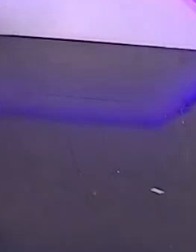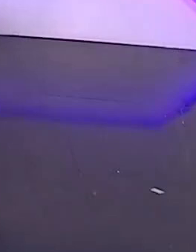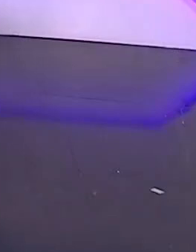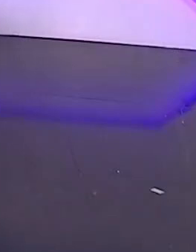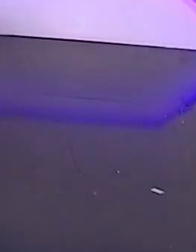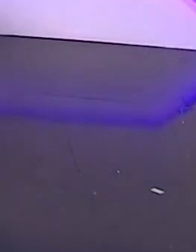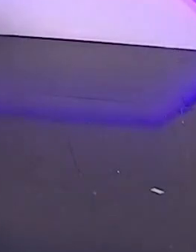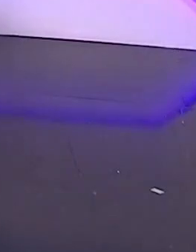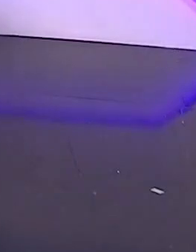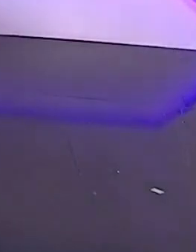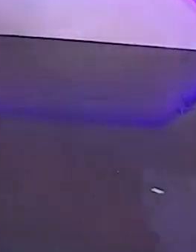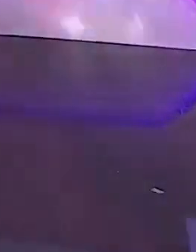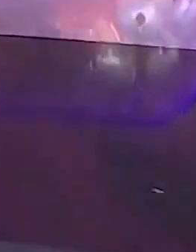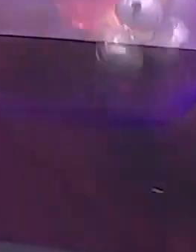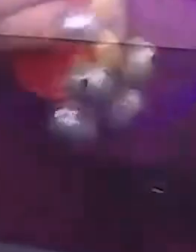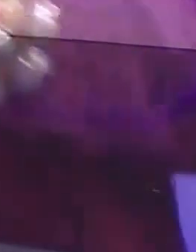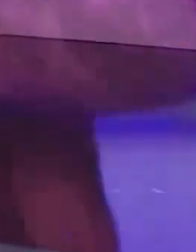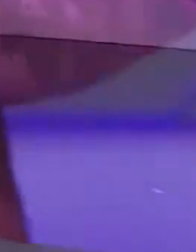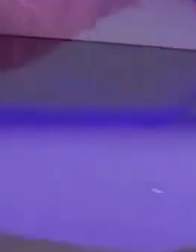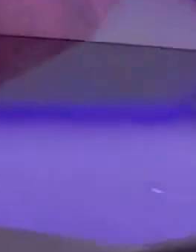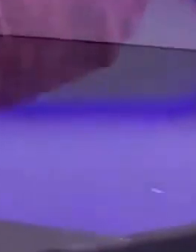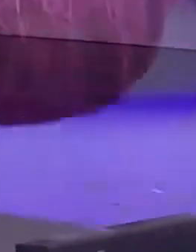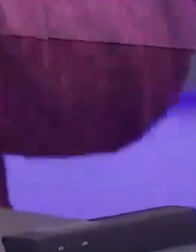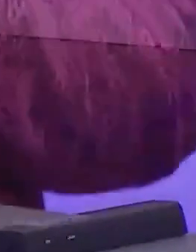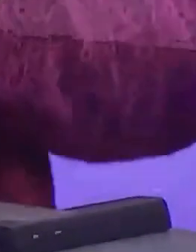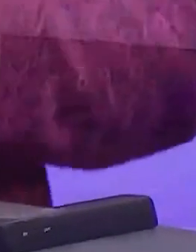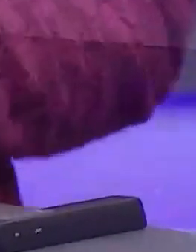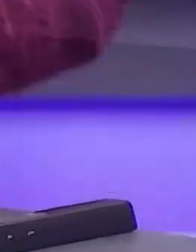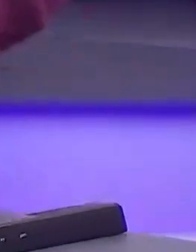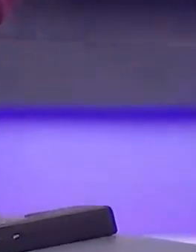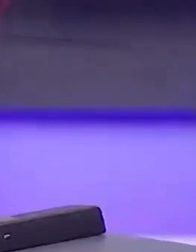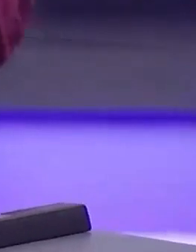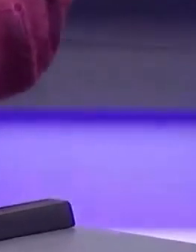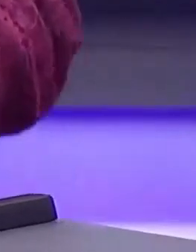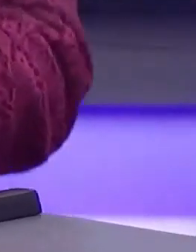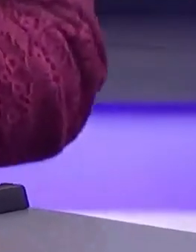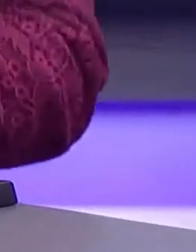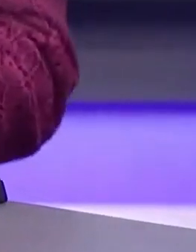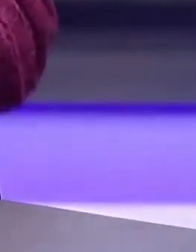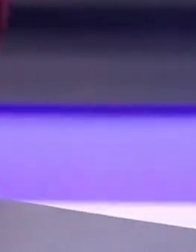ada 7 hari. Isnin, Selasa,